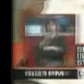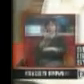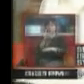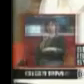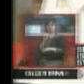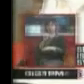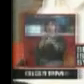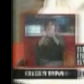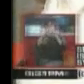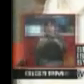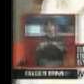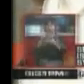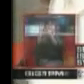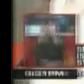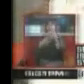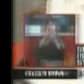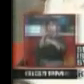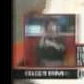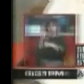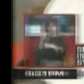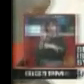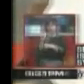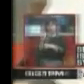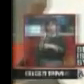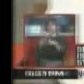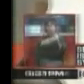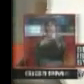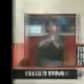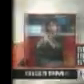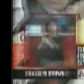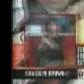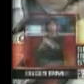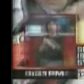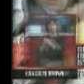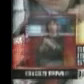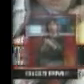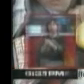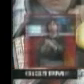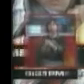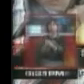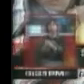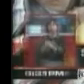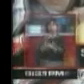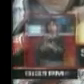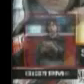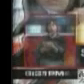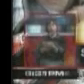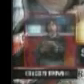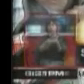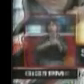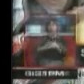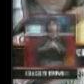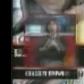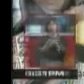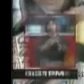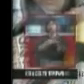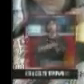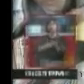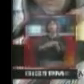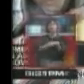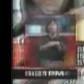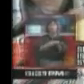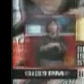Amerika kung saan may sariling gobyerno at mga batas ang bawat estado nila. Mabuti na rin yung we start the debate early